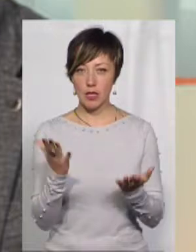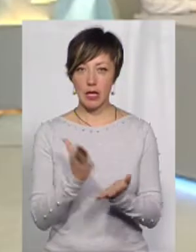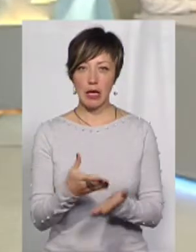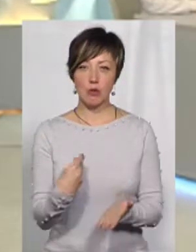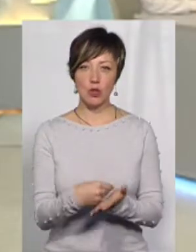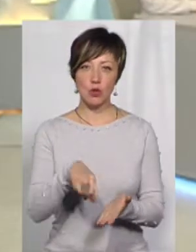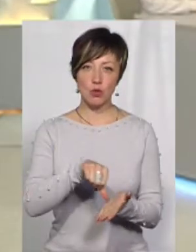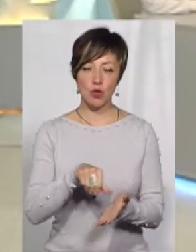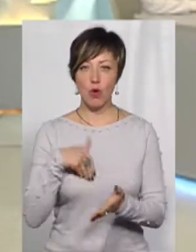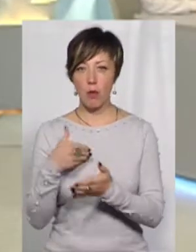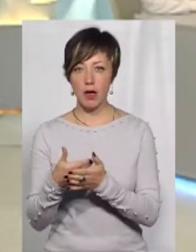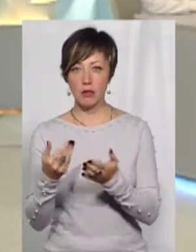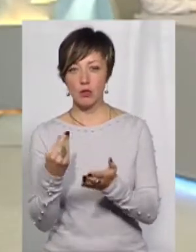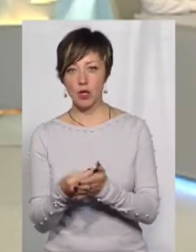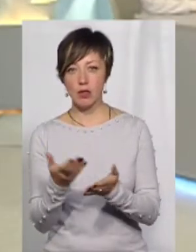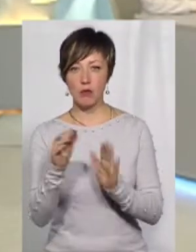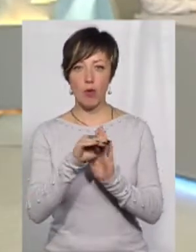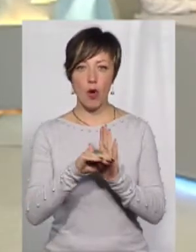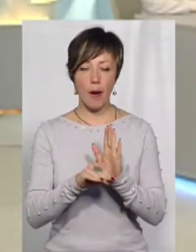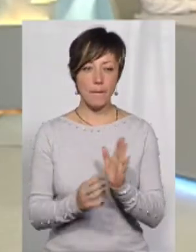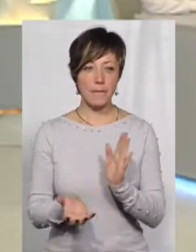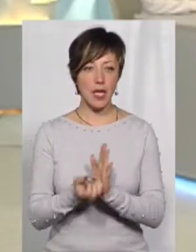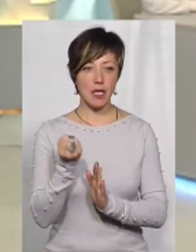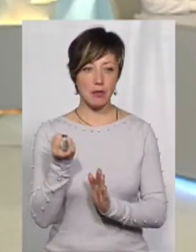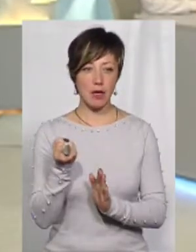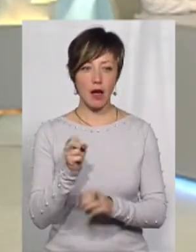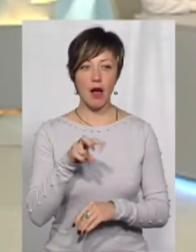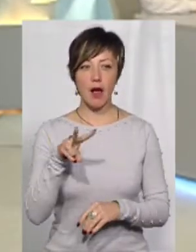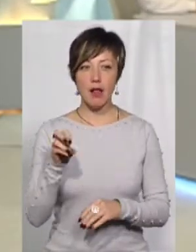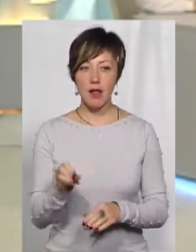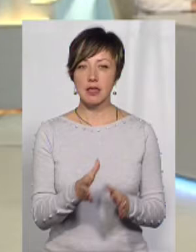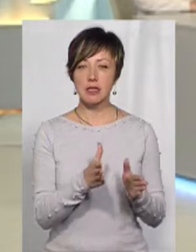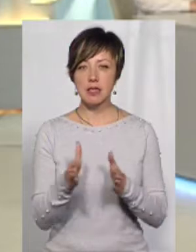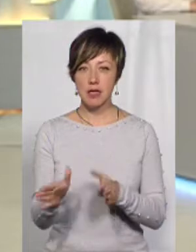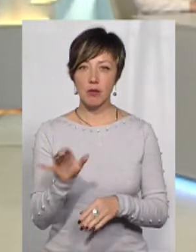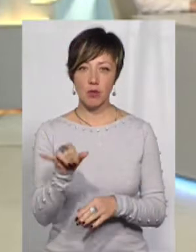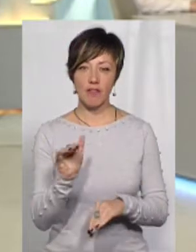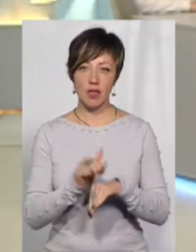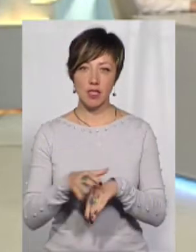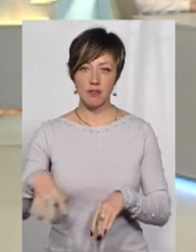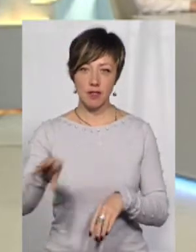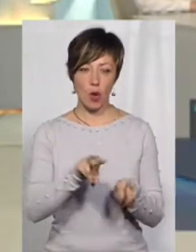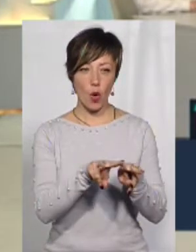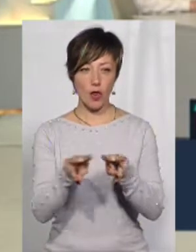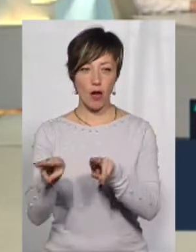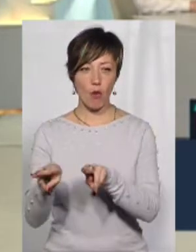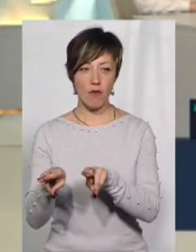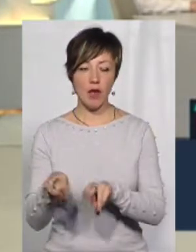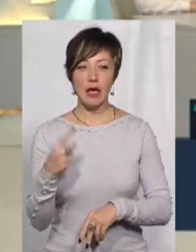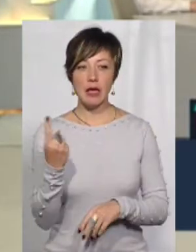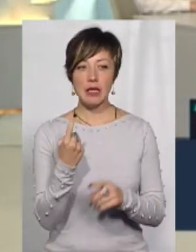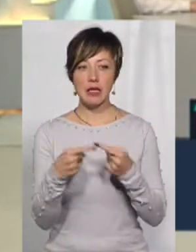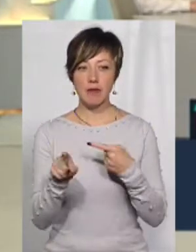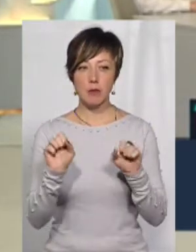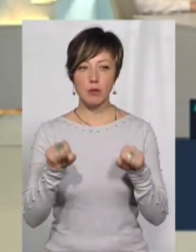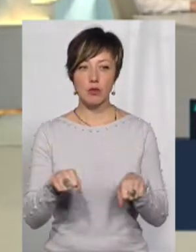бюджет участі, є громадський бюджет, є якісь програми підтримки. Але система в них фактично всіх однакова. Єдина